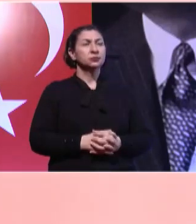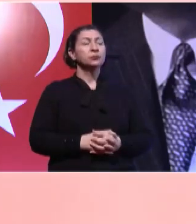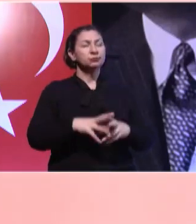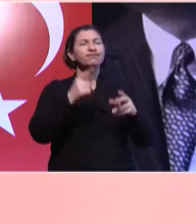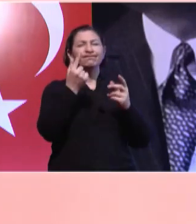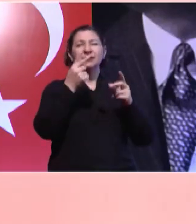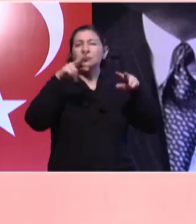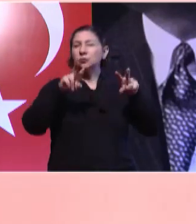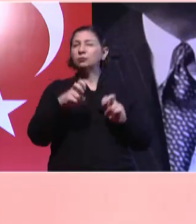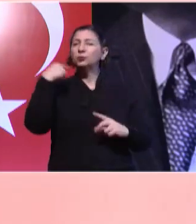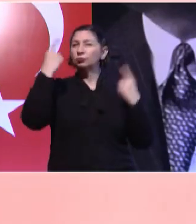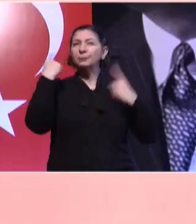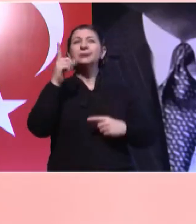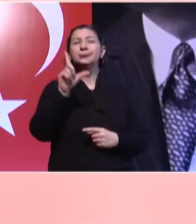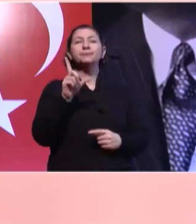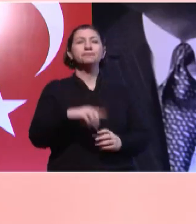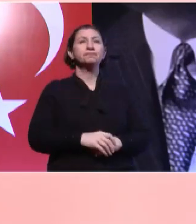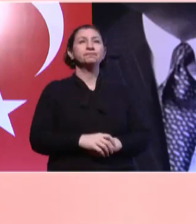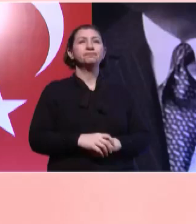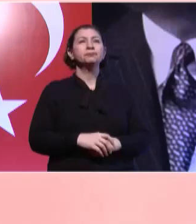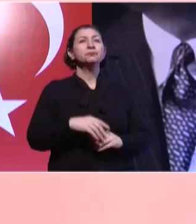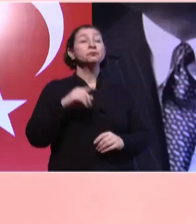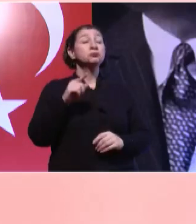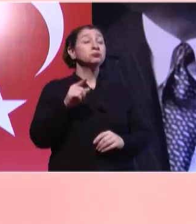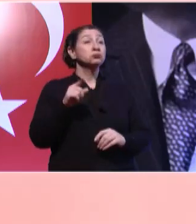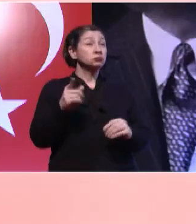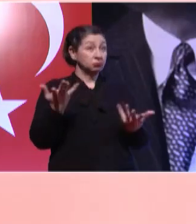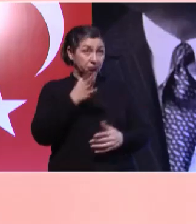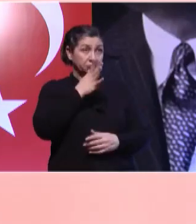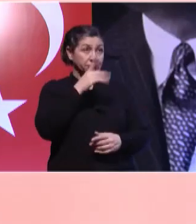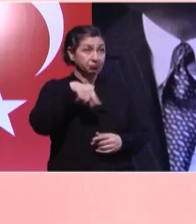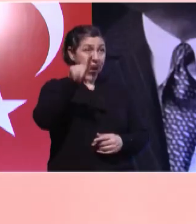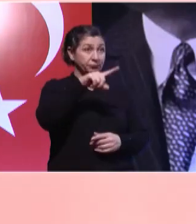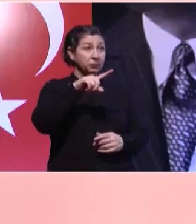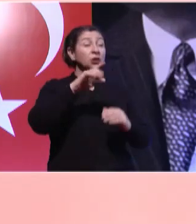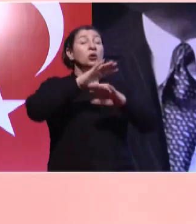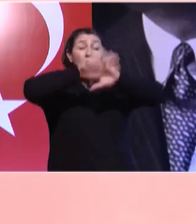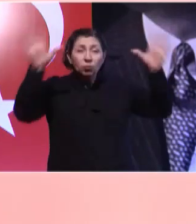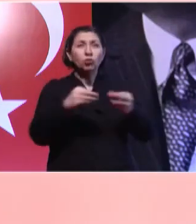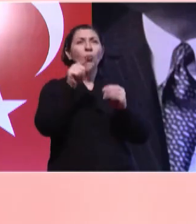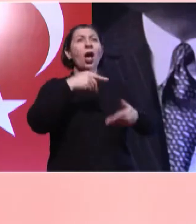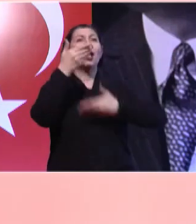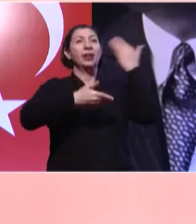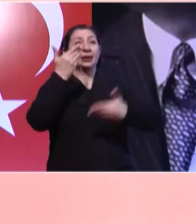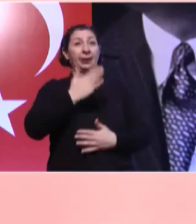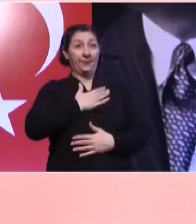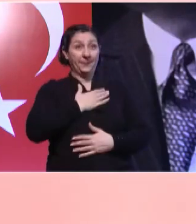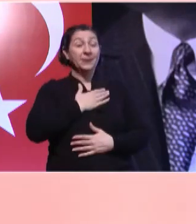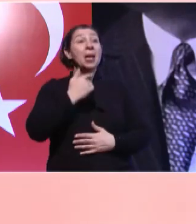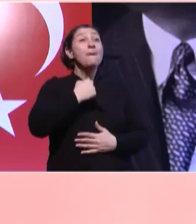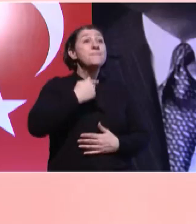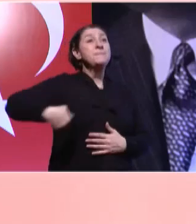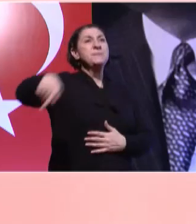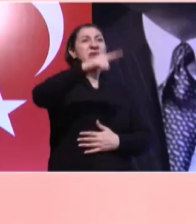Oturup düşünmemiz lazım. Bunlar nedir biliyor musunuz? Bütün bu anlattıklarım